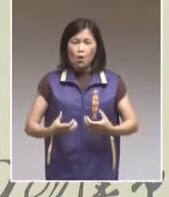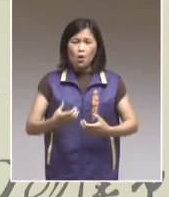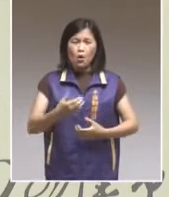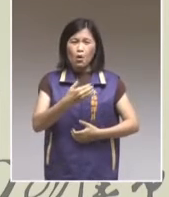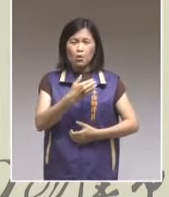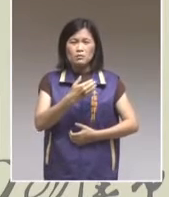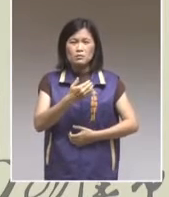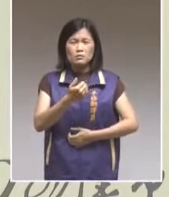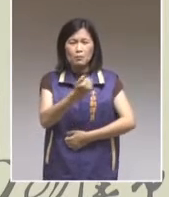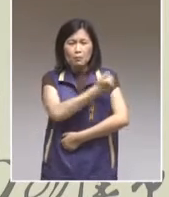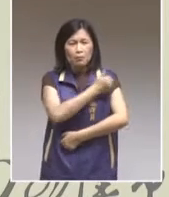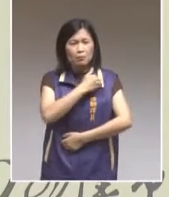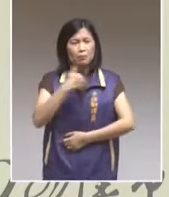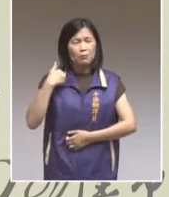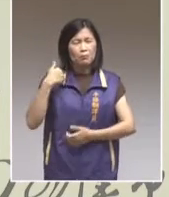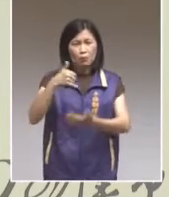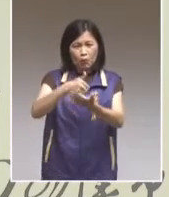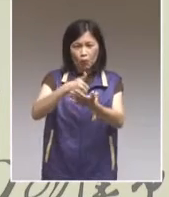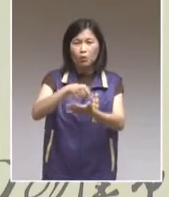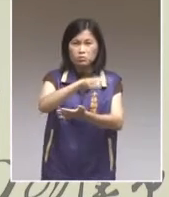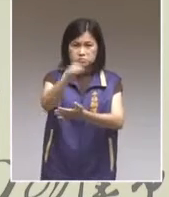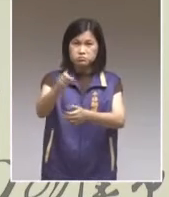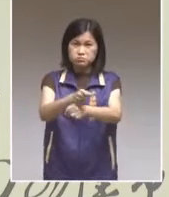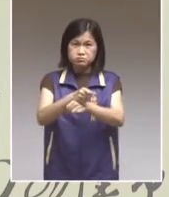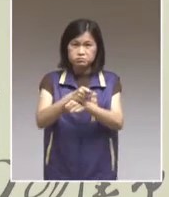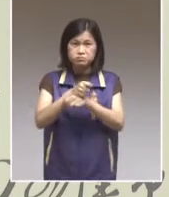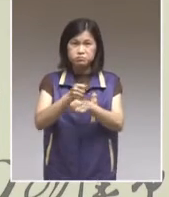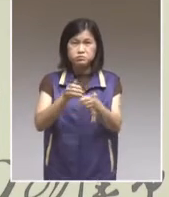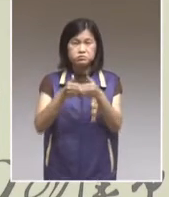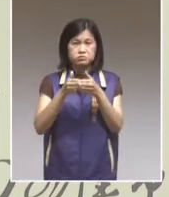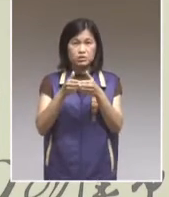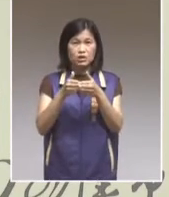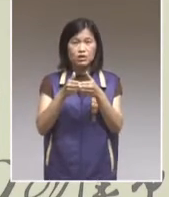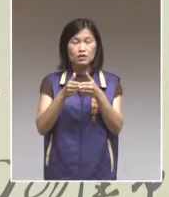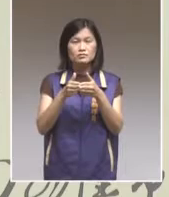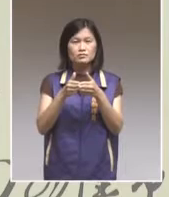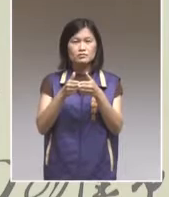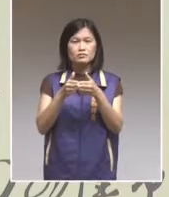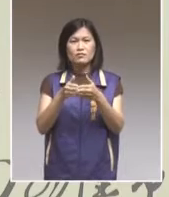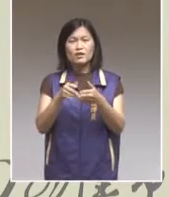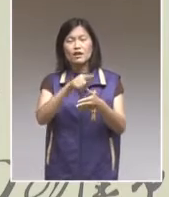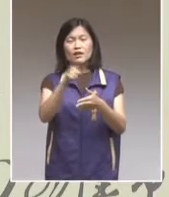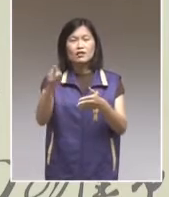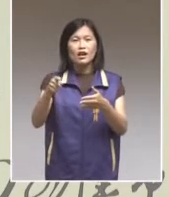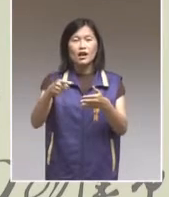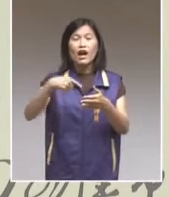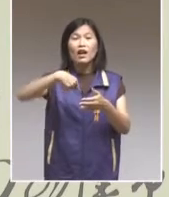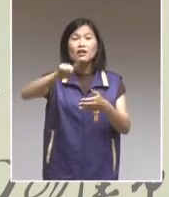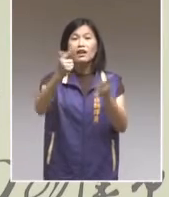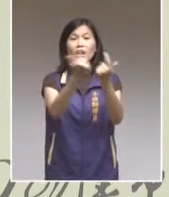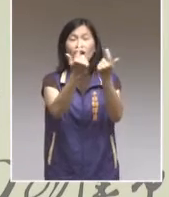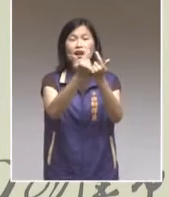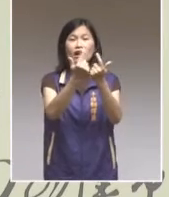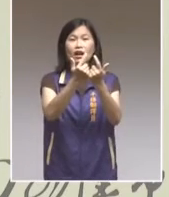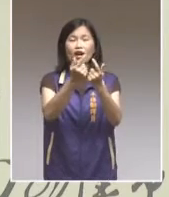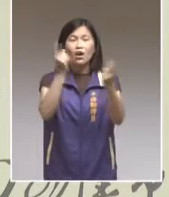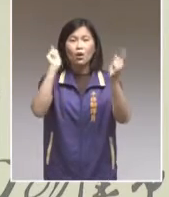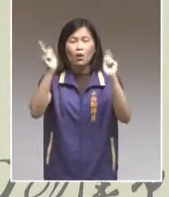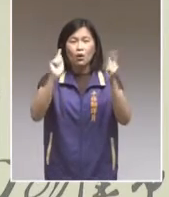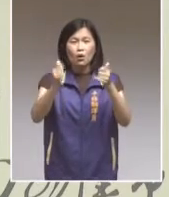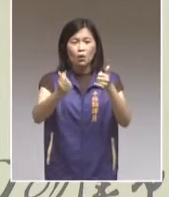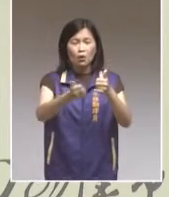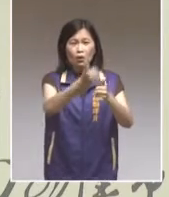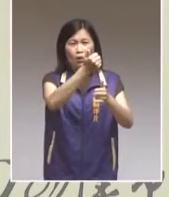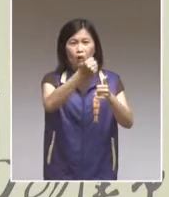心。这个要特别小心。这不要说你去台北回来，去北部